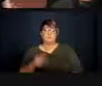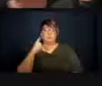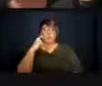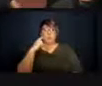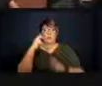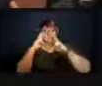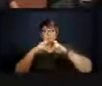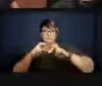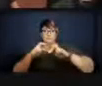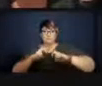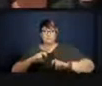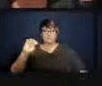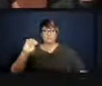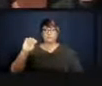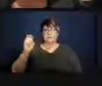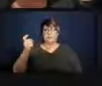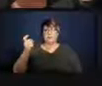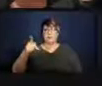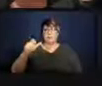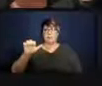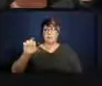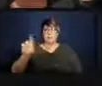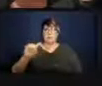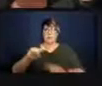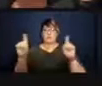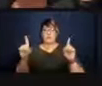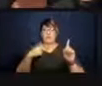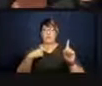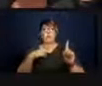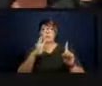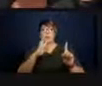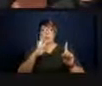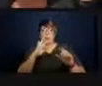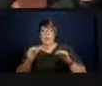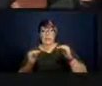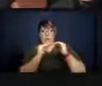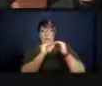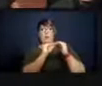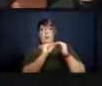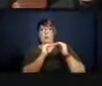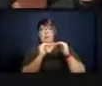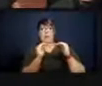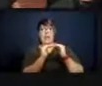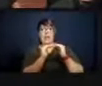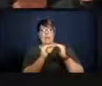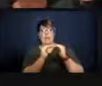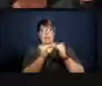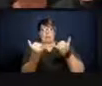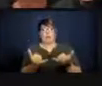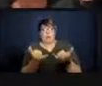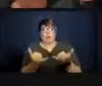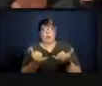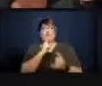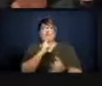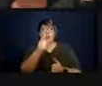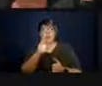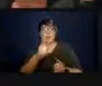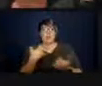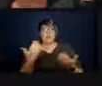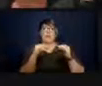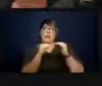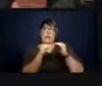فإذا عندما نتحدث عن المساواة، طبعا المساواة هي مسألة مهمة للغاية، ولكن